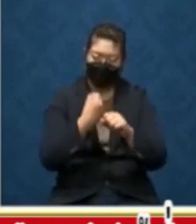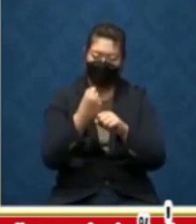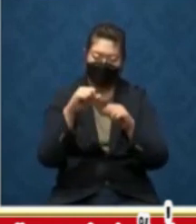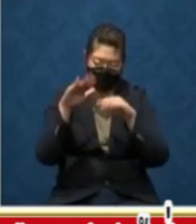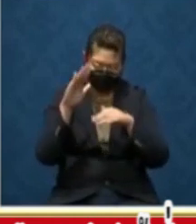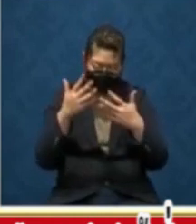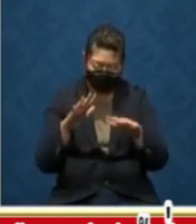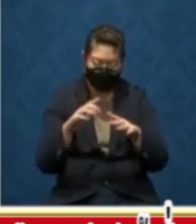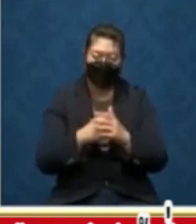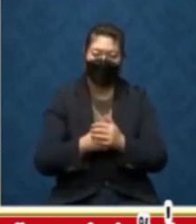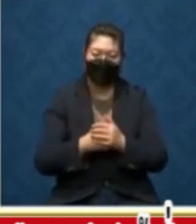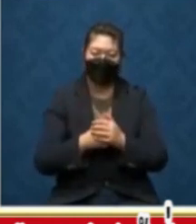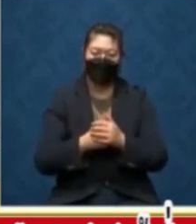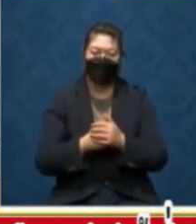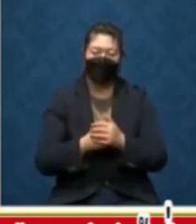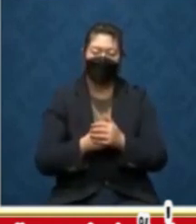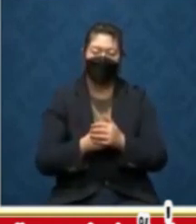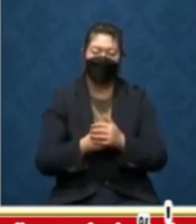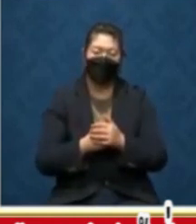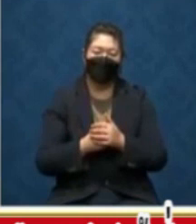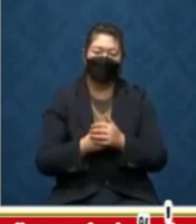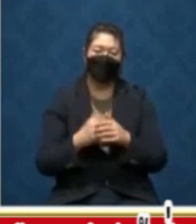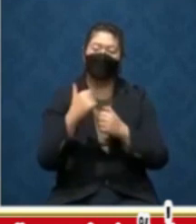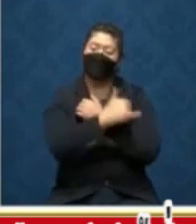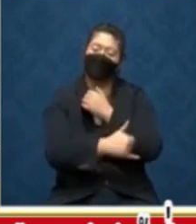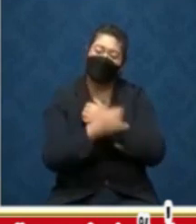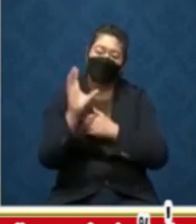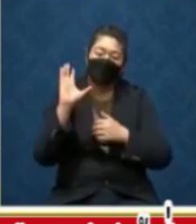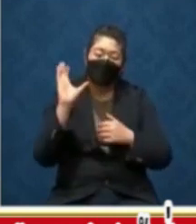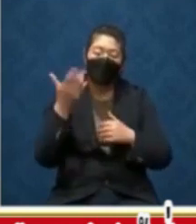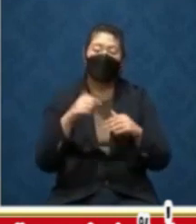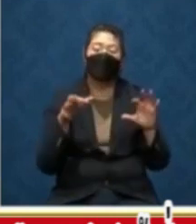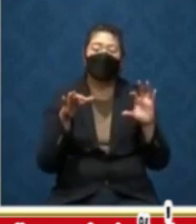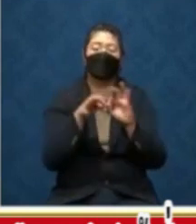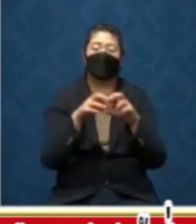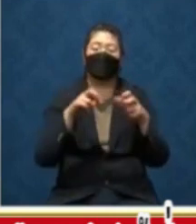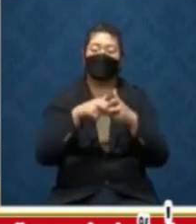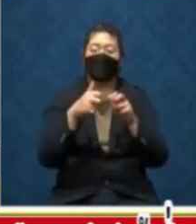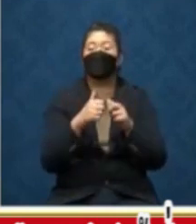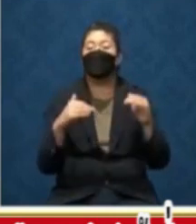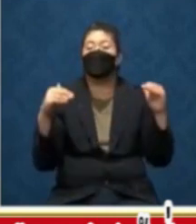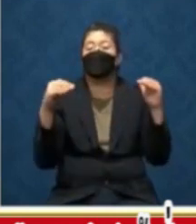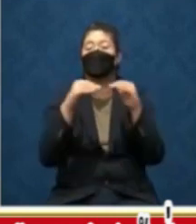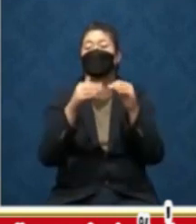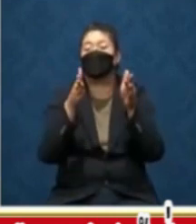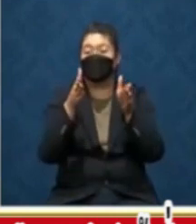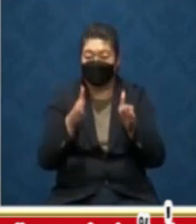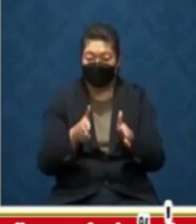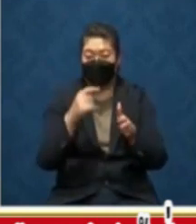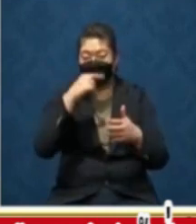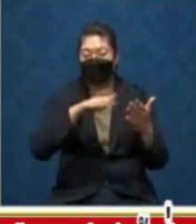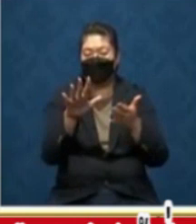การจัดอันดับนานาชาติเกี่ยวกับสถานการณ์สิทธิมนุษย์ชนในประเทศไทยเสื่อมทรุดลง